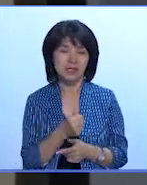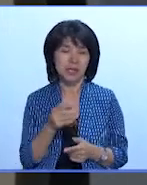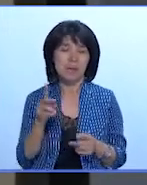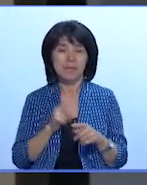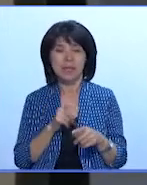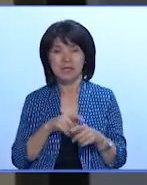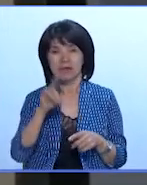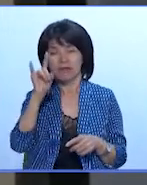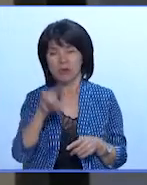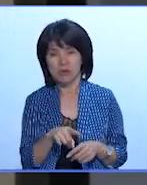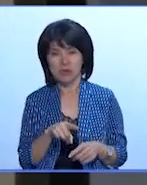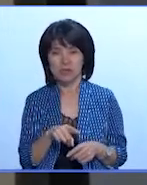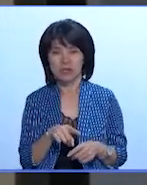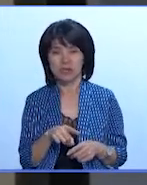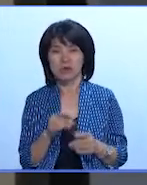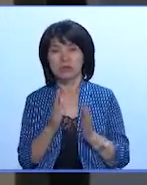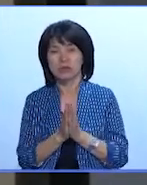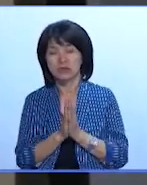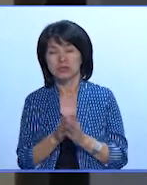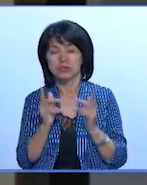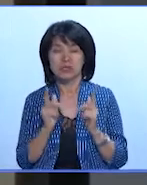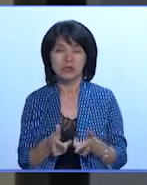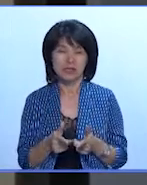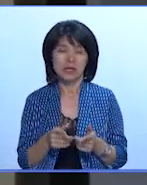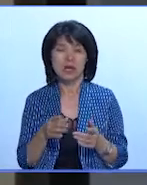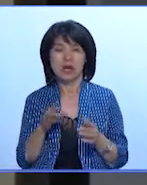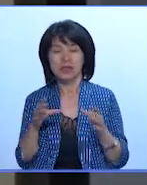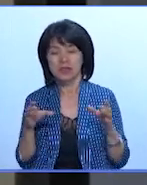на прошло рассказова не делать